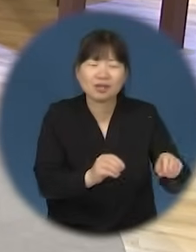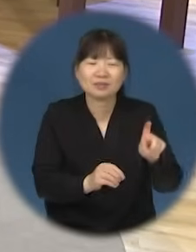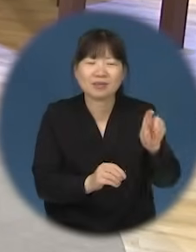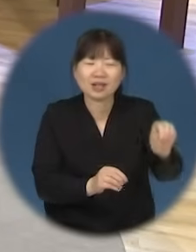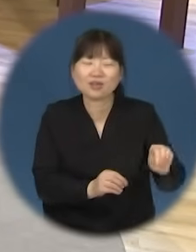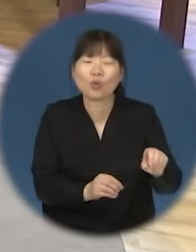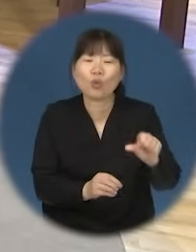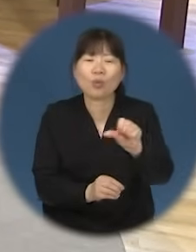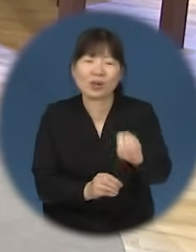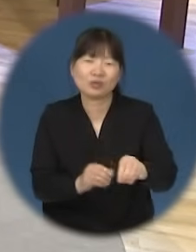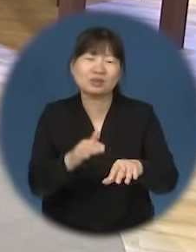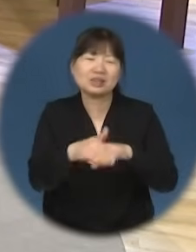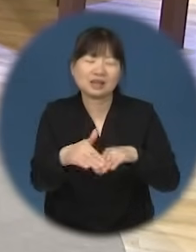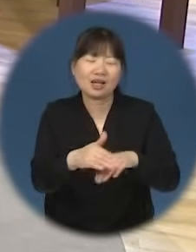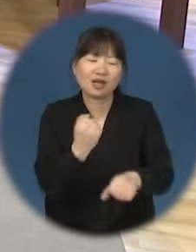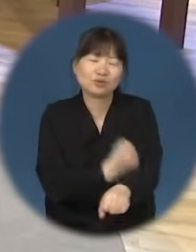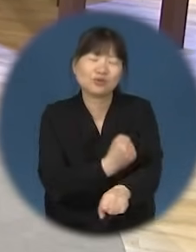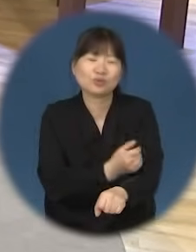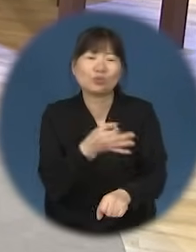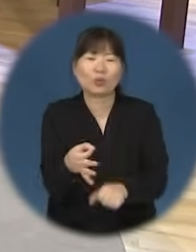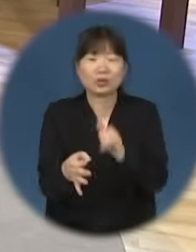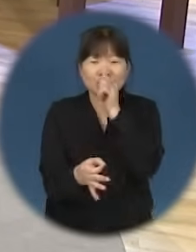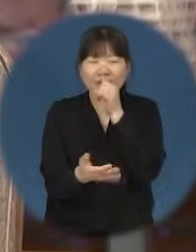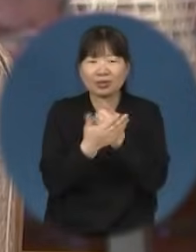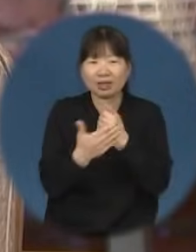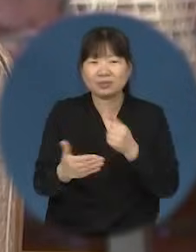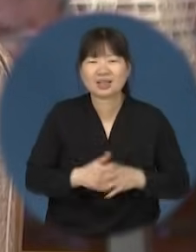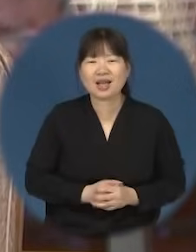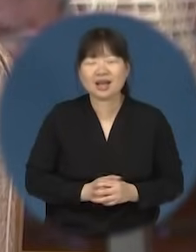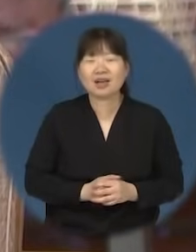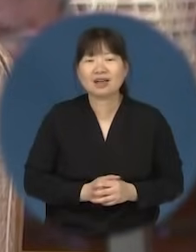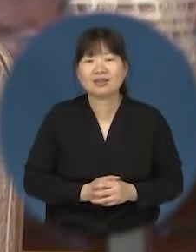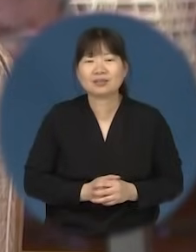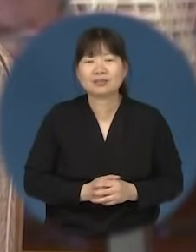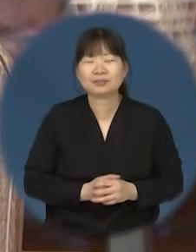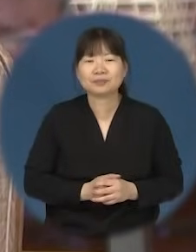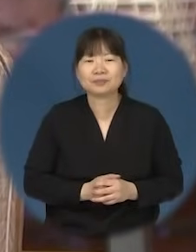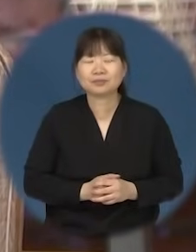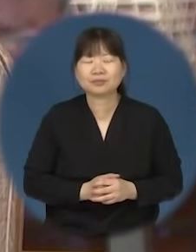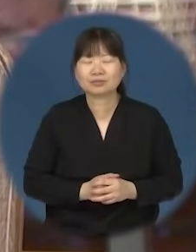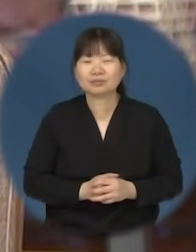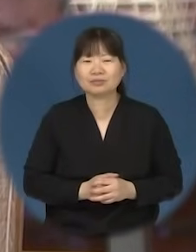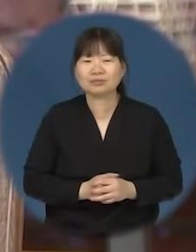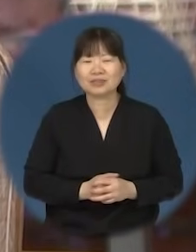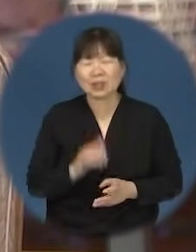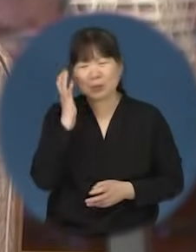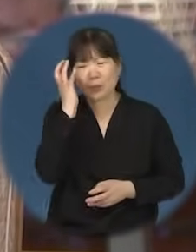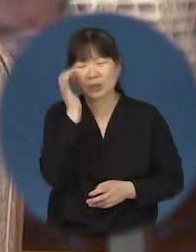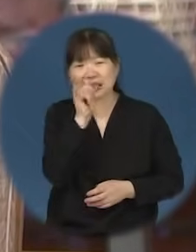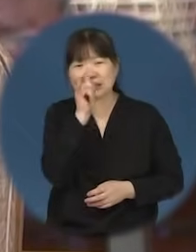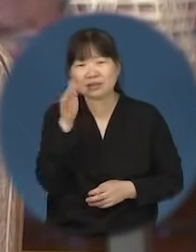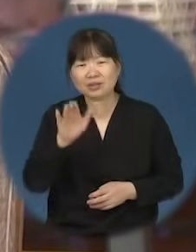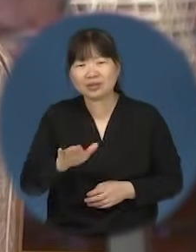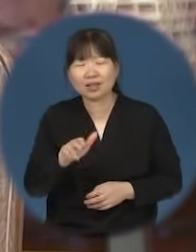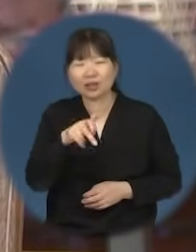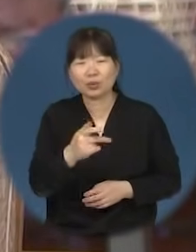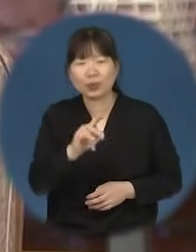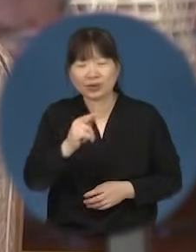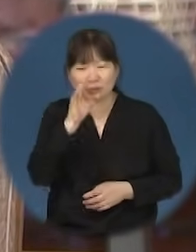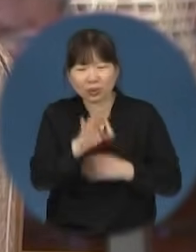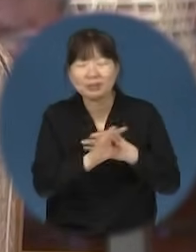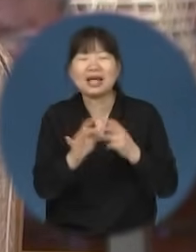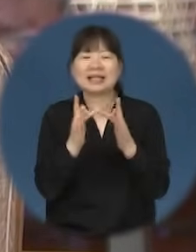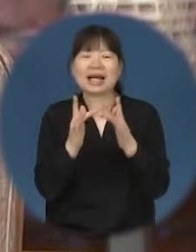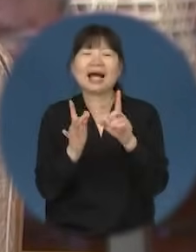원을 보내도 5만 원 뭐 이런 식으로. 예, 그러니까 예. 소액 송금 보낼 때는 굉장히 시간도 걸리고 수수료가 비싼 거죠. 그렇죠. 근데 이제 비트코인 같은 경우는